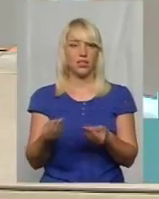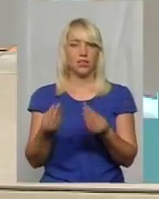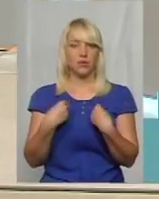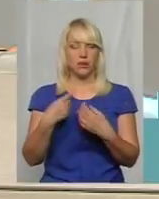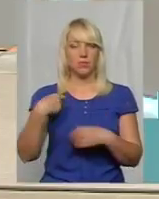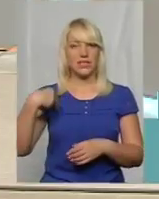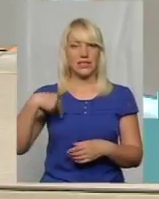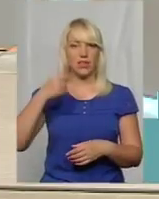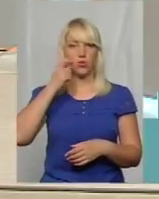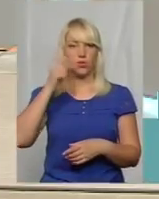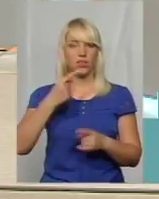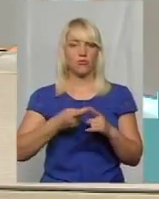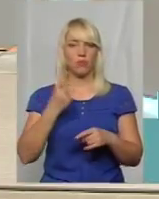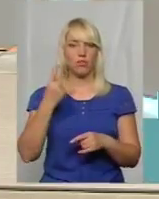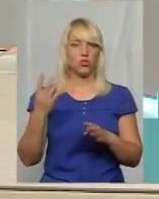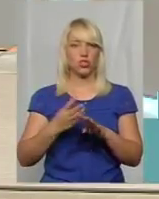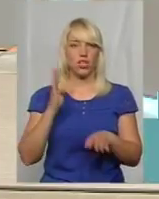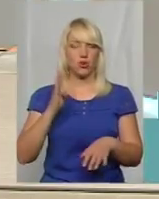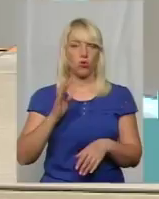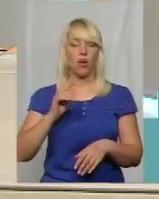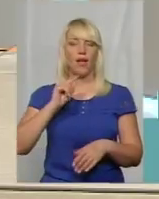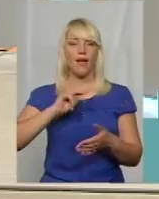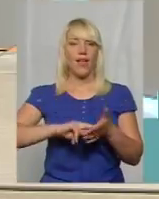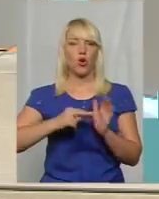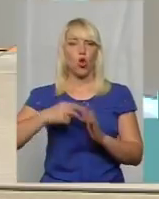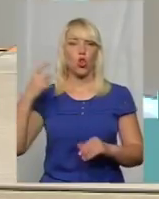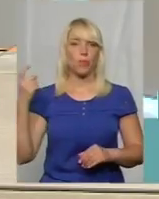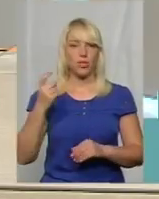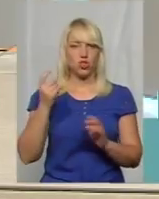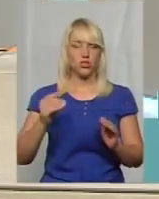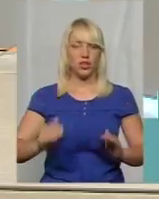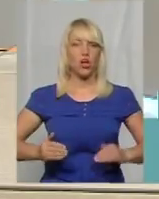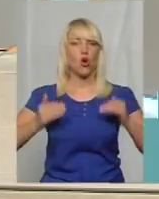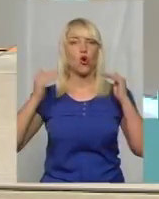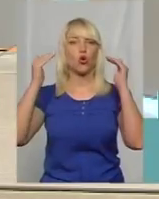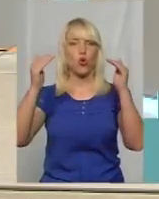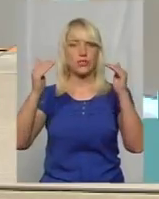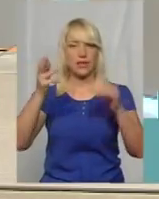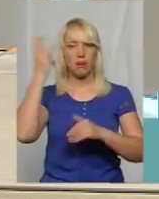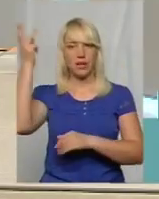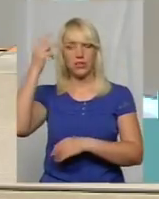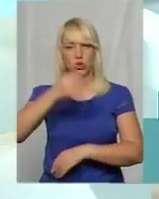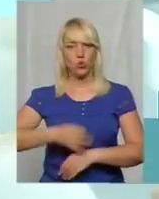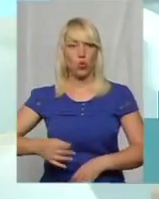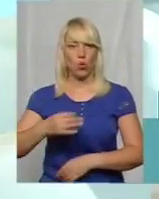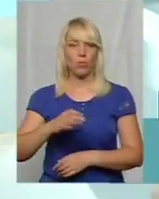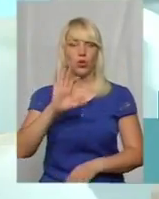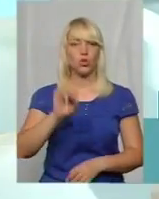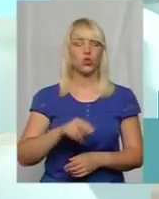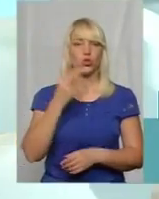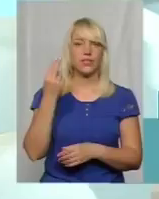президент України, да, це в першу чергу економічний зріст Хмельницької області, да,